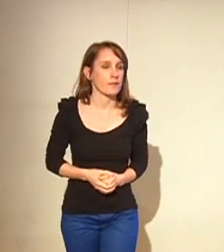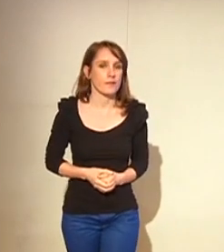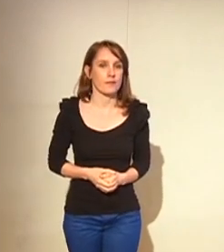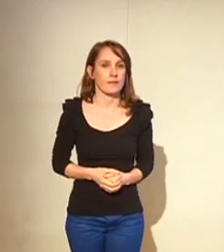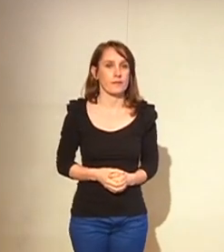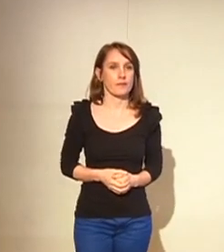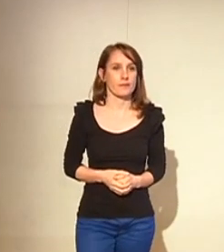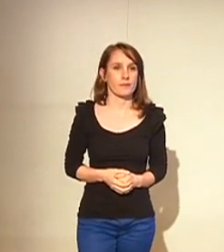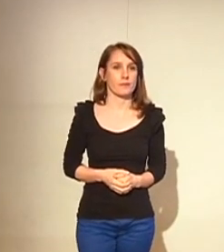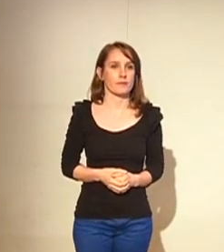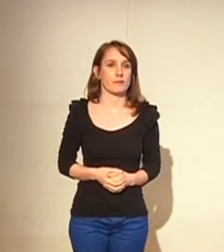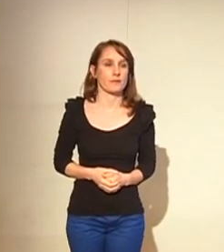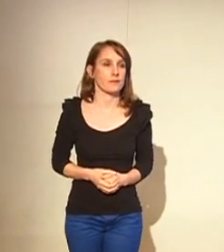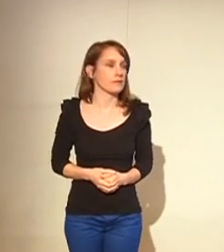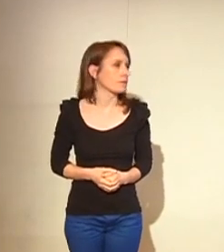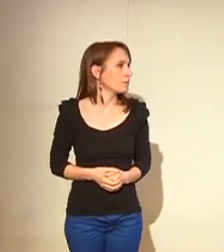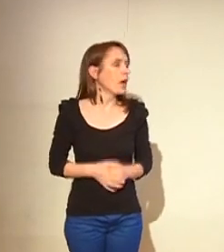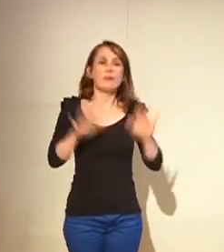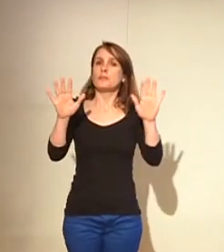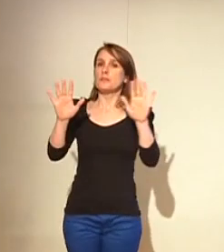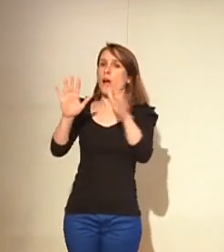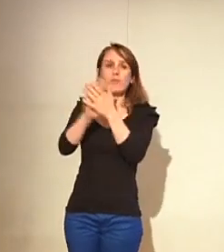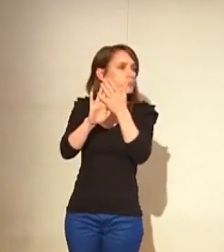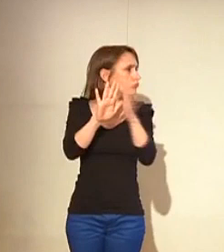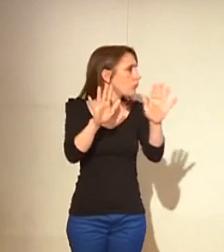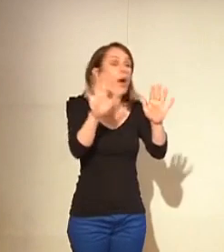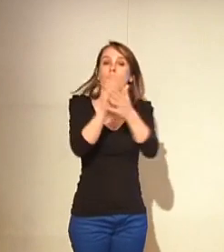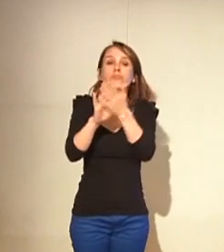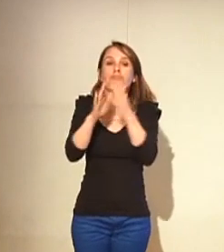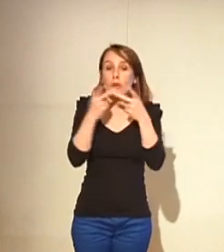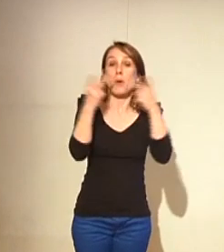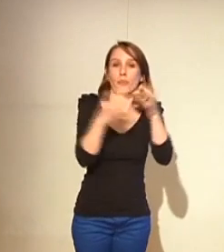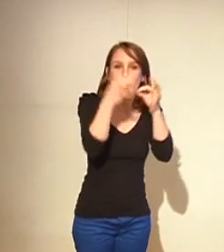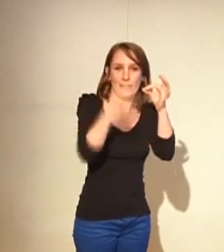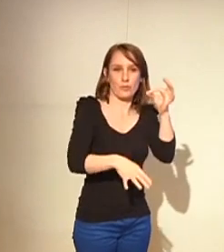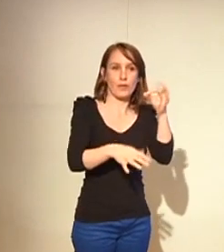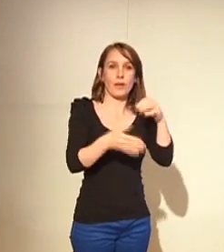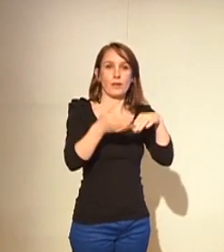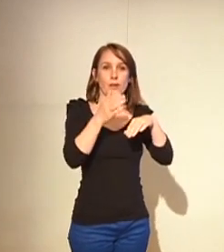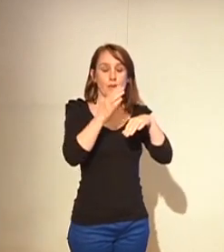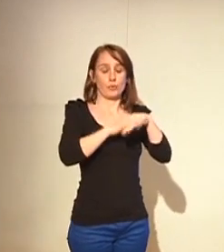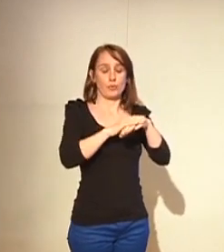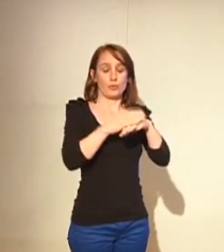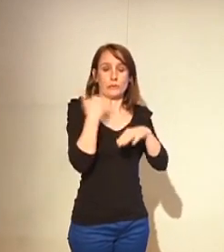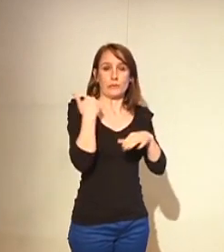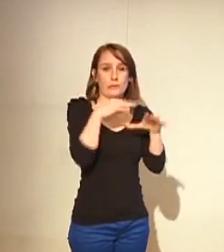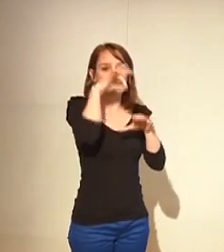minateek ah oui d'accord je va donner donc les résultats du vote